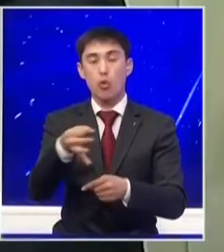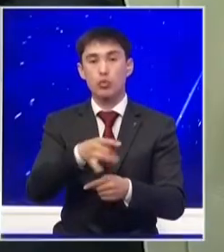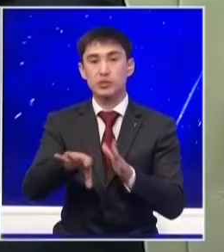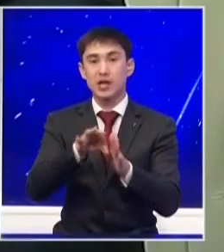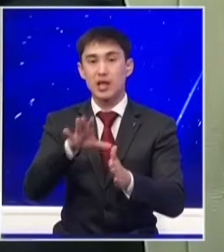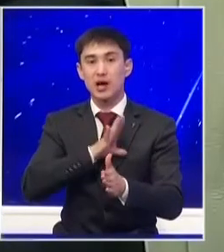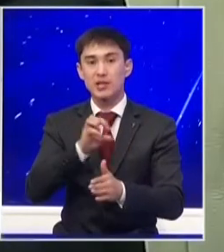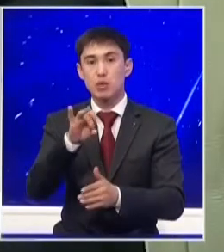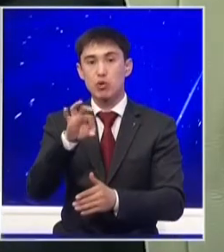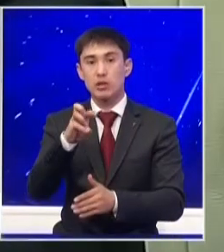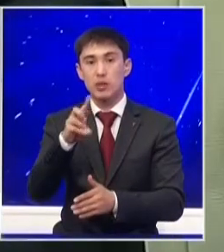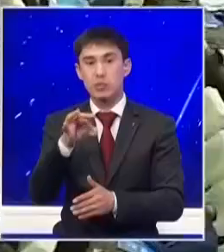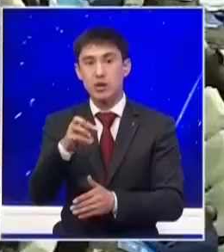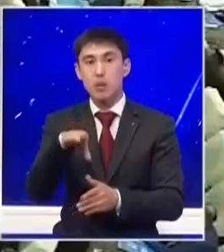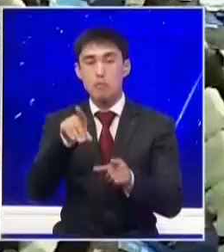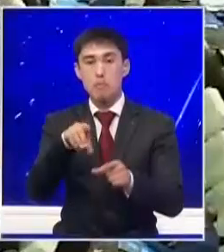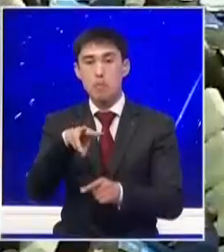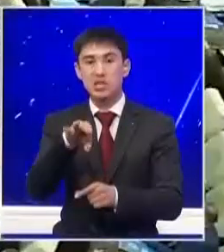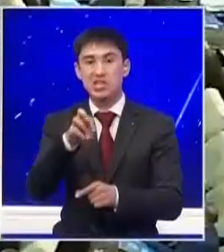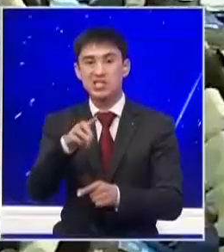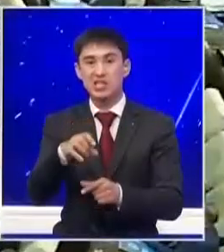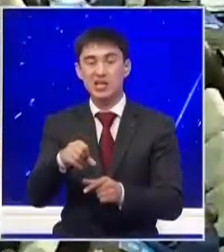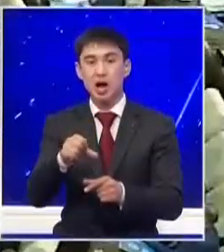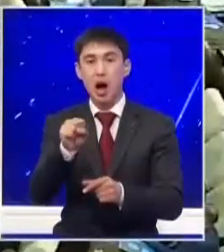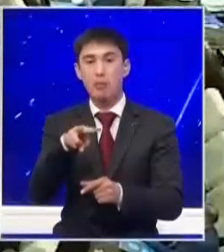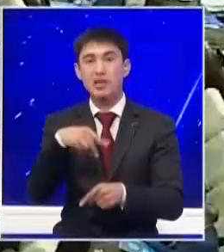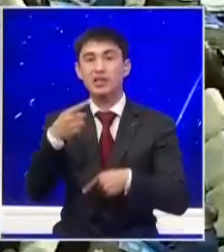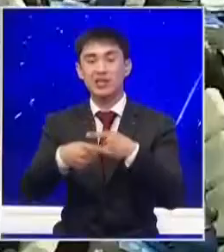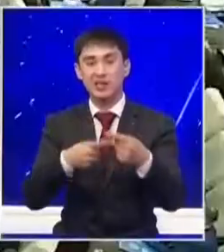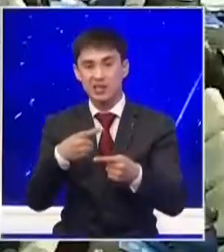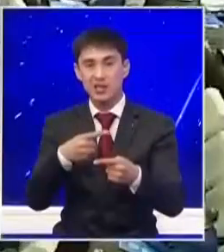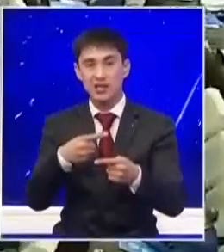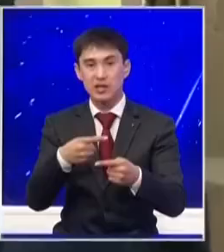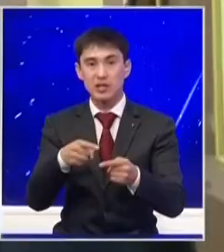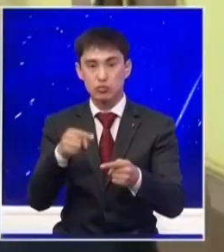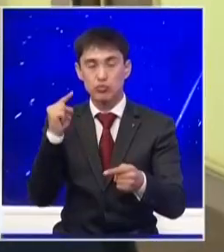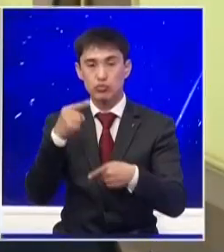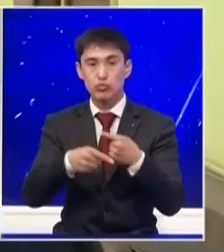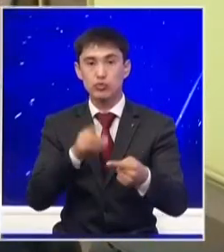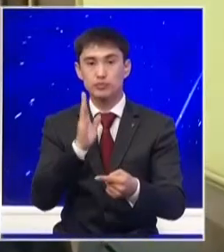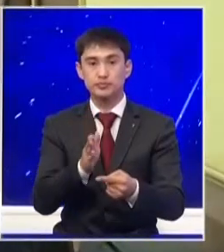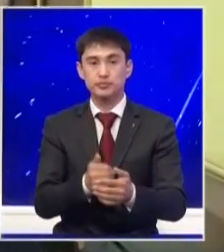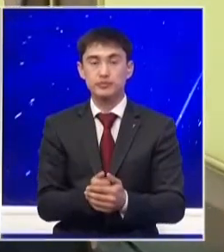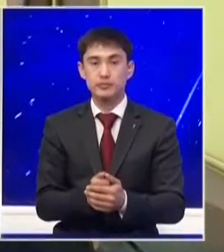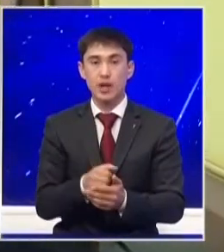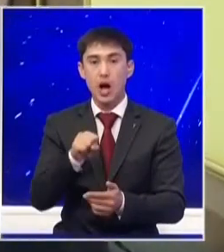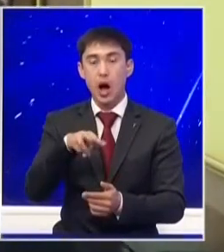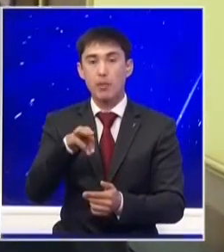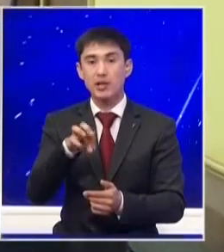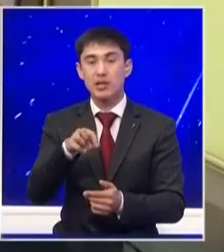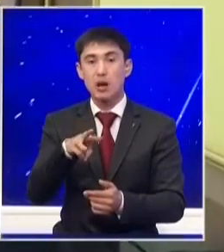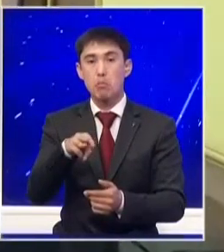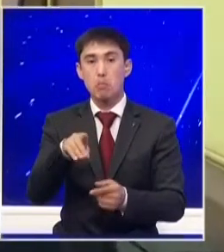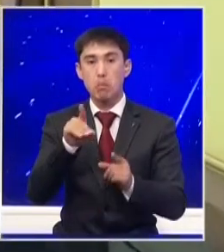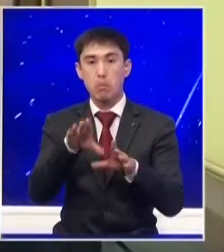сайланған Ермұрат Бәпи мәжілістегі позициямызды аманаттан кейін айқындаймыз дейді. Аманат осы парламентте жұмысын қалай ағырай